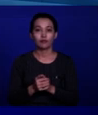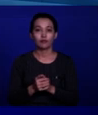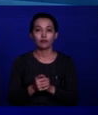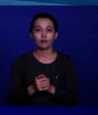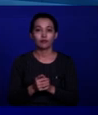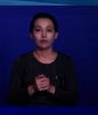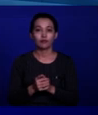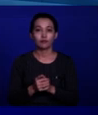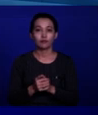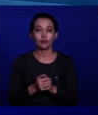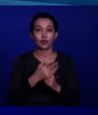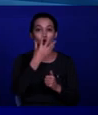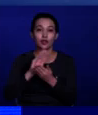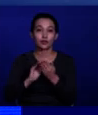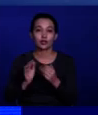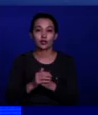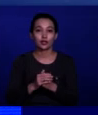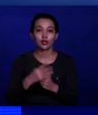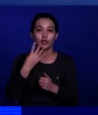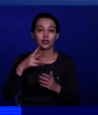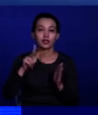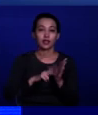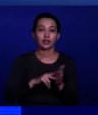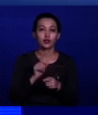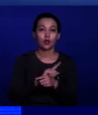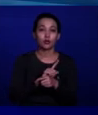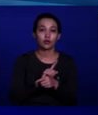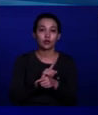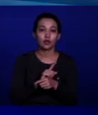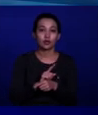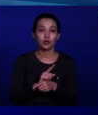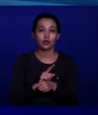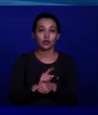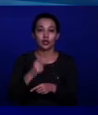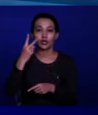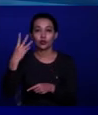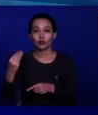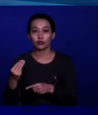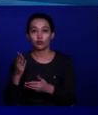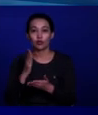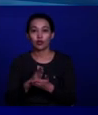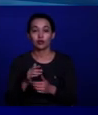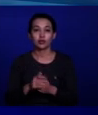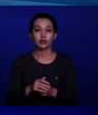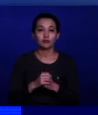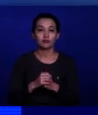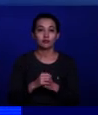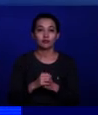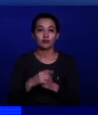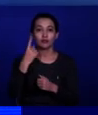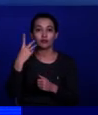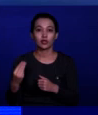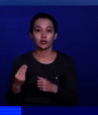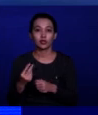Keyingi topshiriq sutkalarda ifodalang. 48 soatimiz 2 sutkaga teng. Sababi